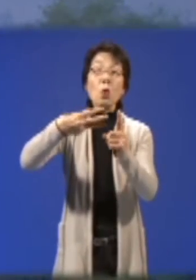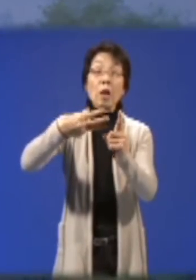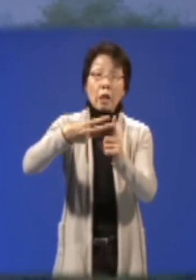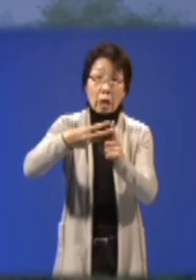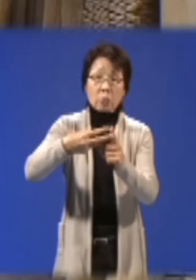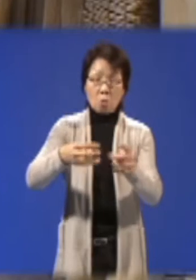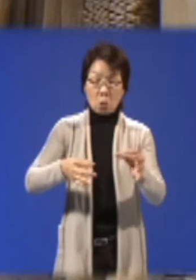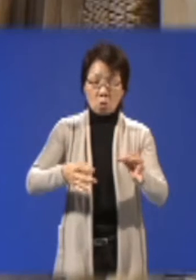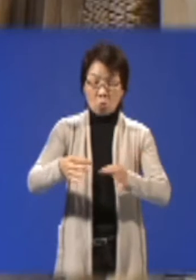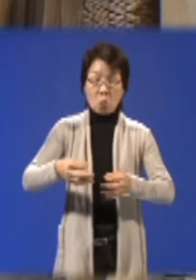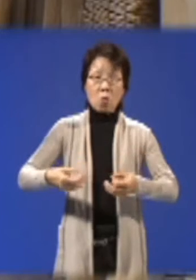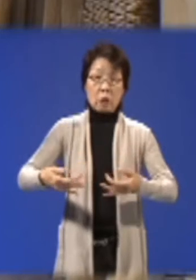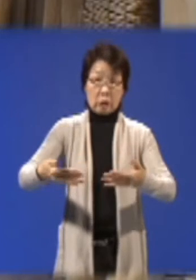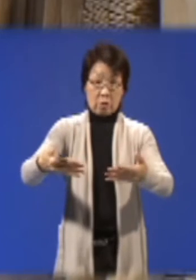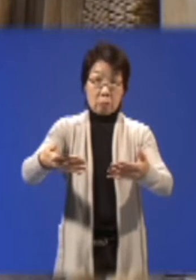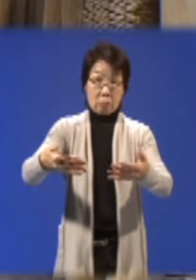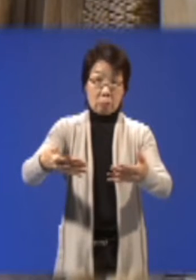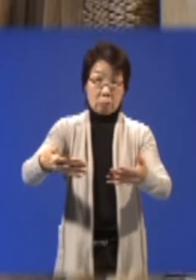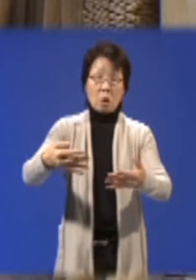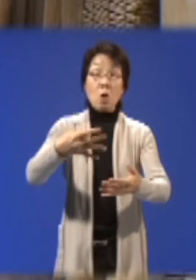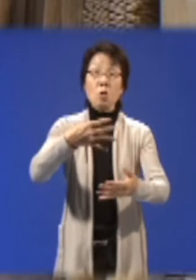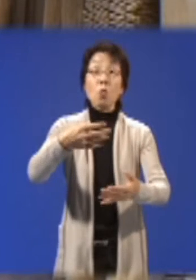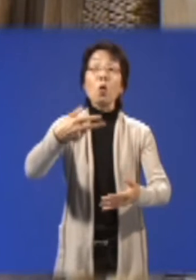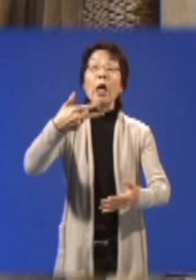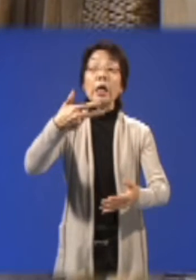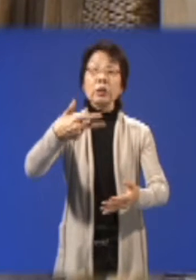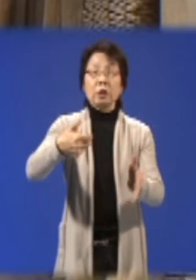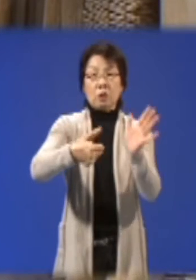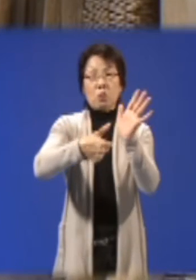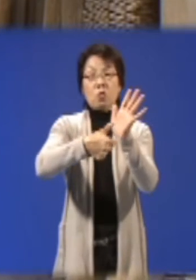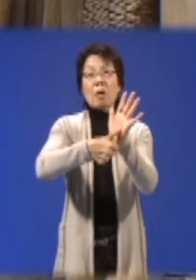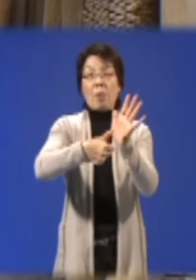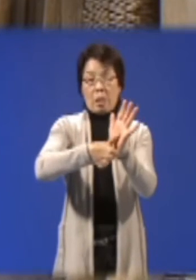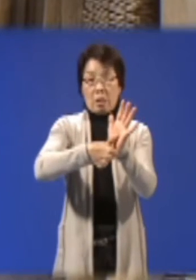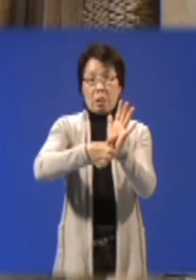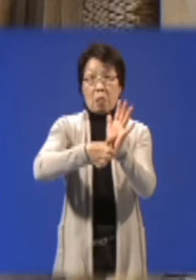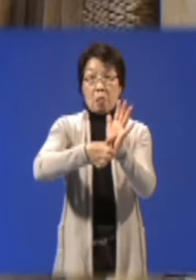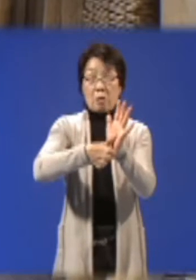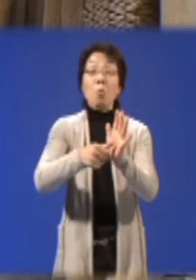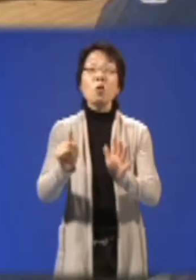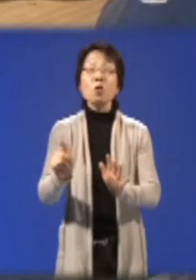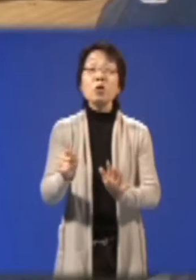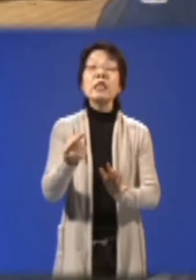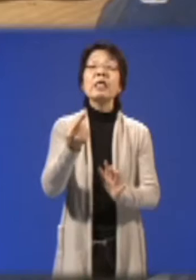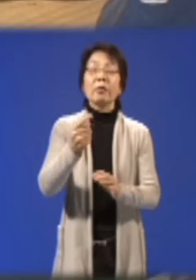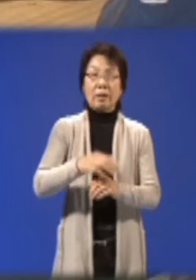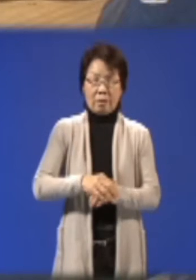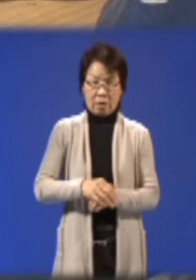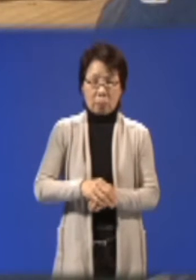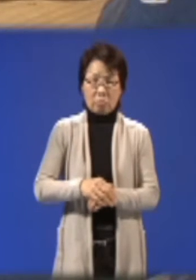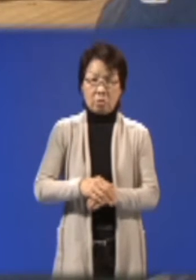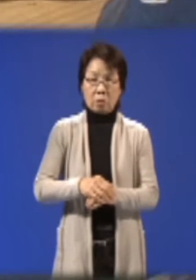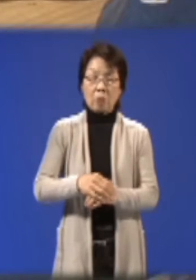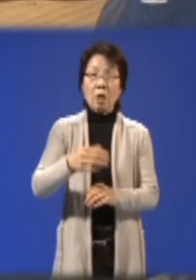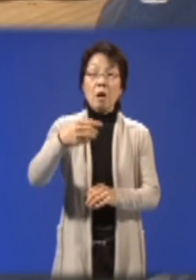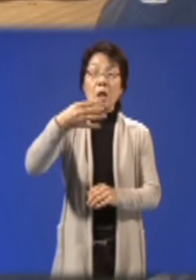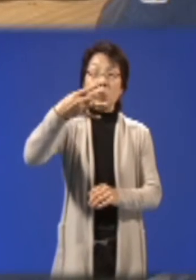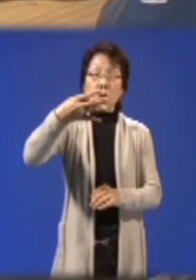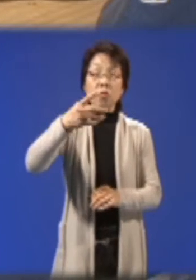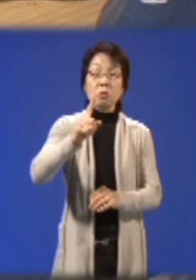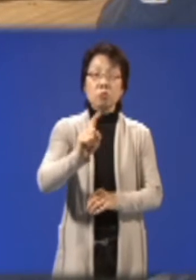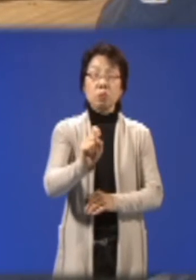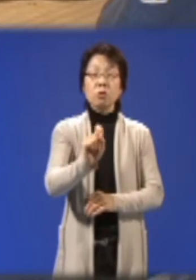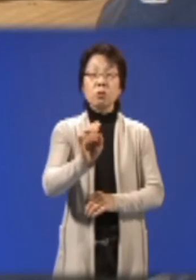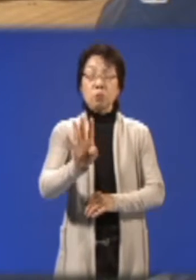四日市の地名の由来になりました四のつく日市場が開かれました。行商人がここ